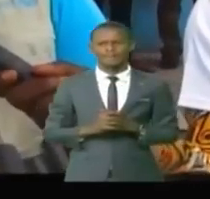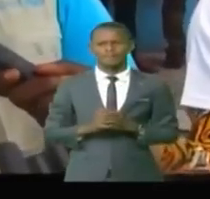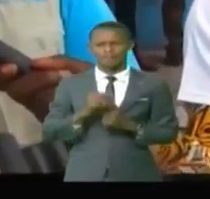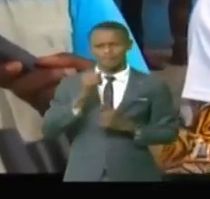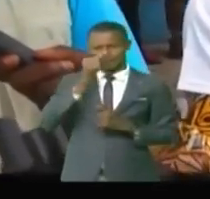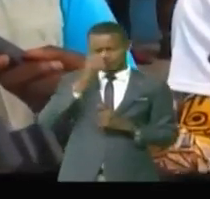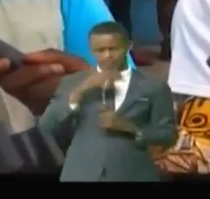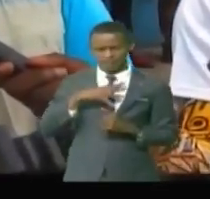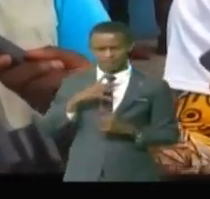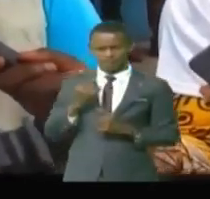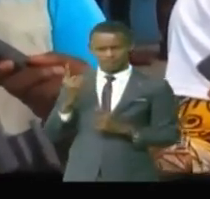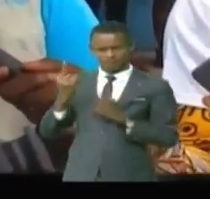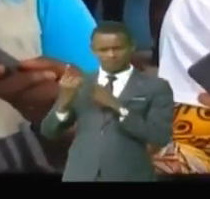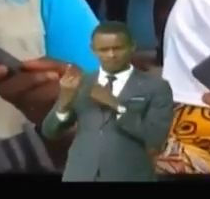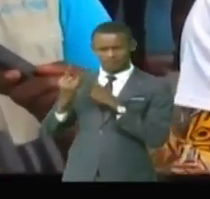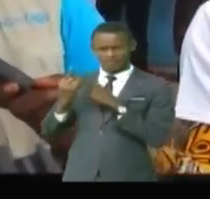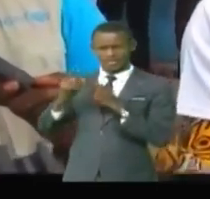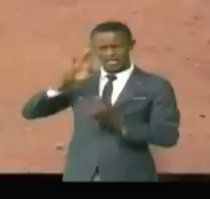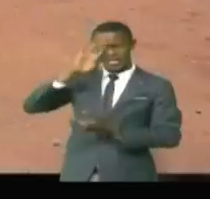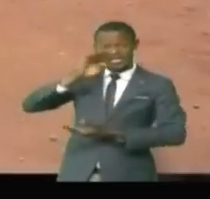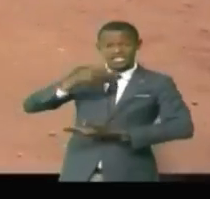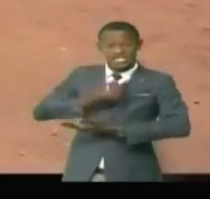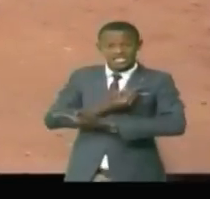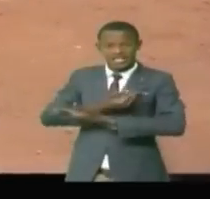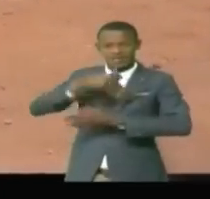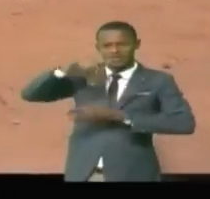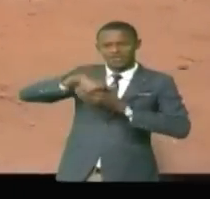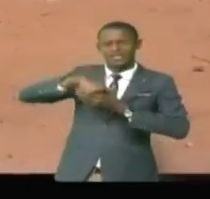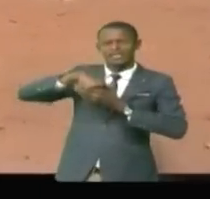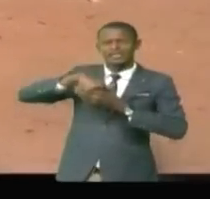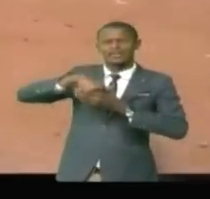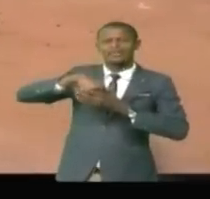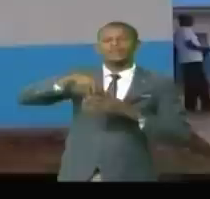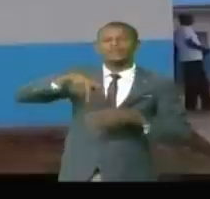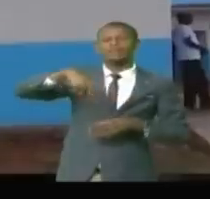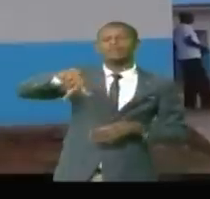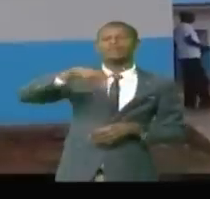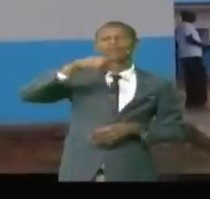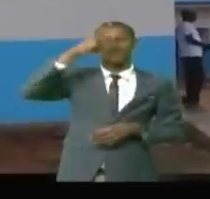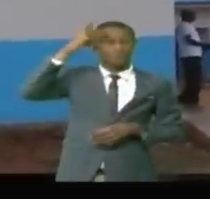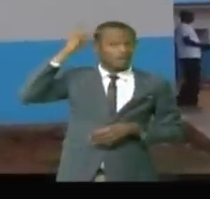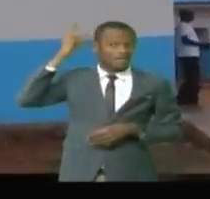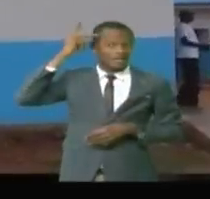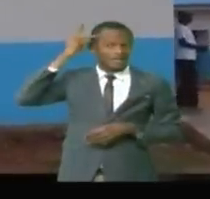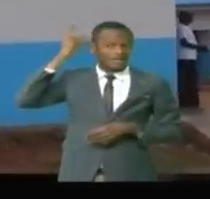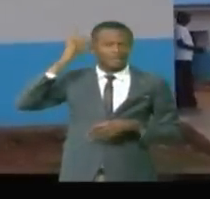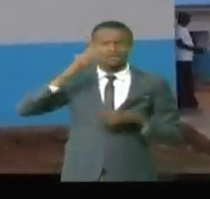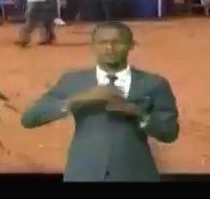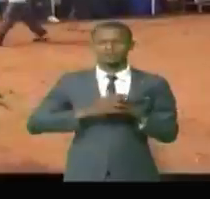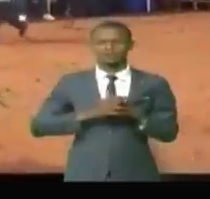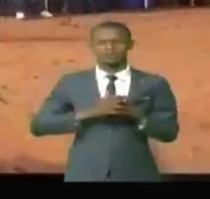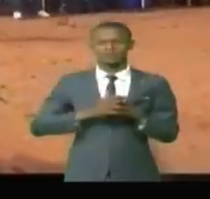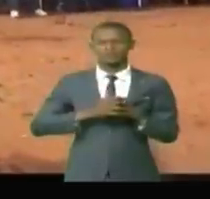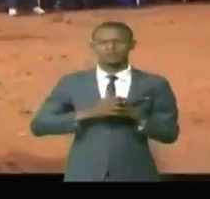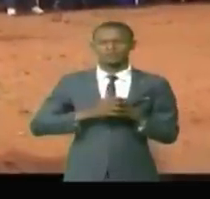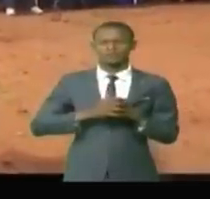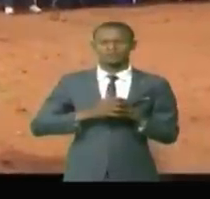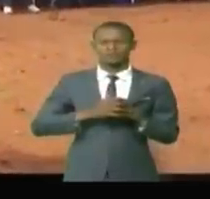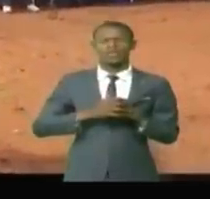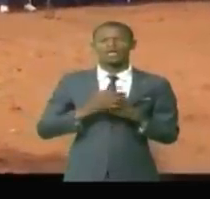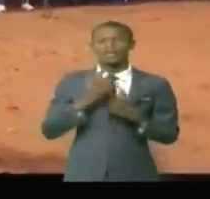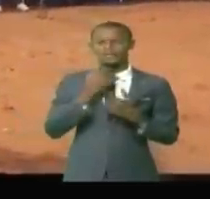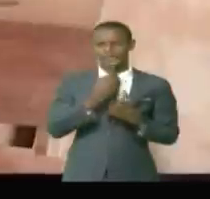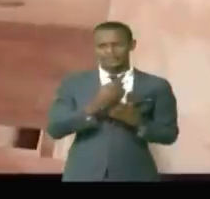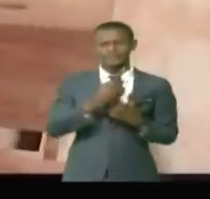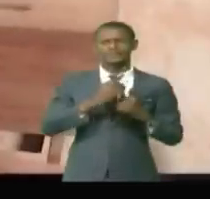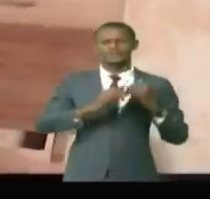Jean-Richard Nyangora, a remis à la province éducationnelle Kassai 1, 38 écoles, 38 bureaux, 7700